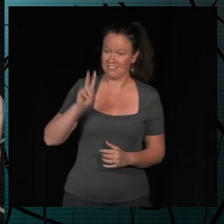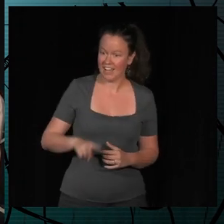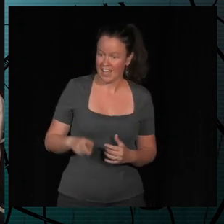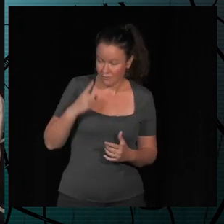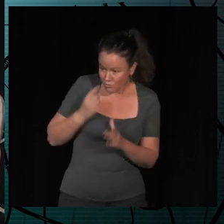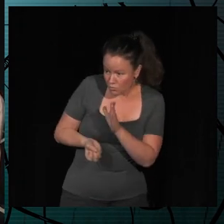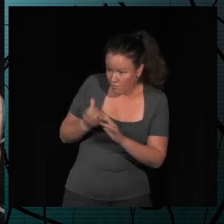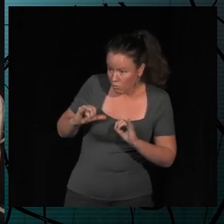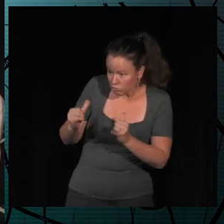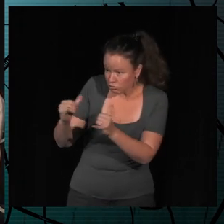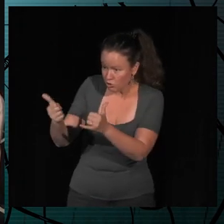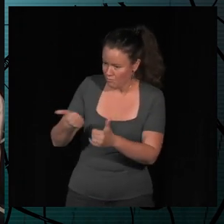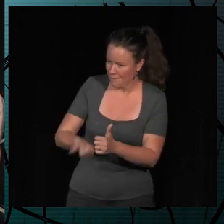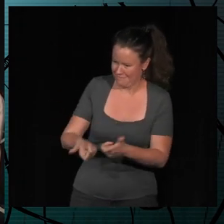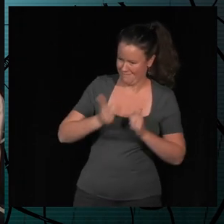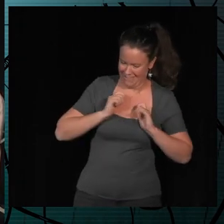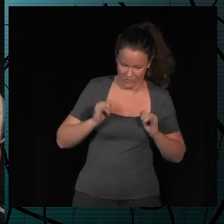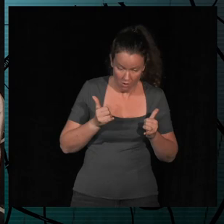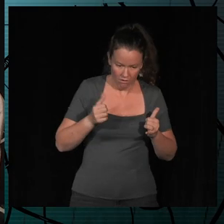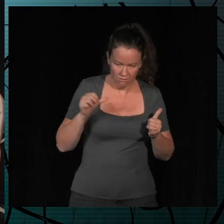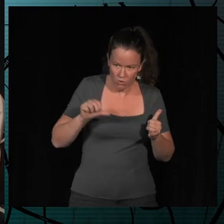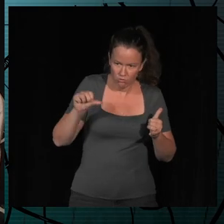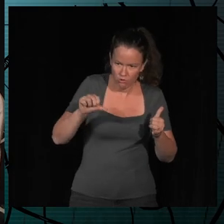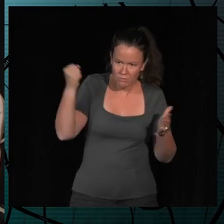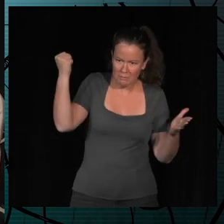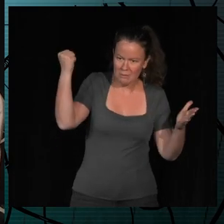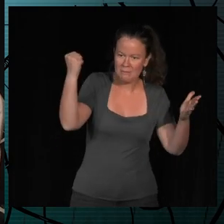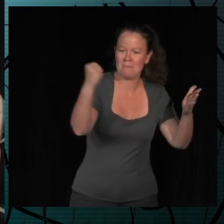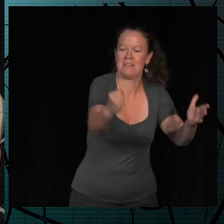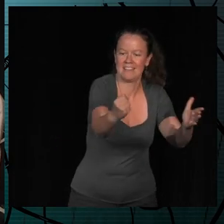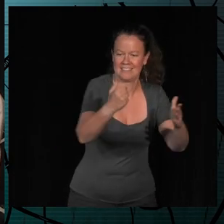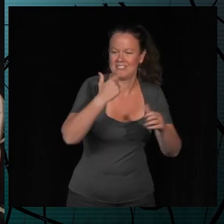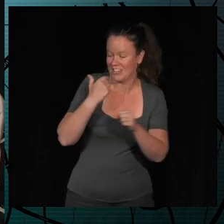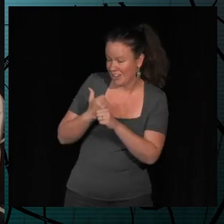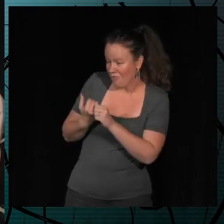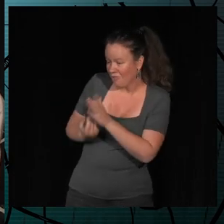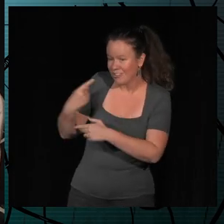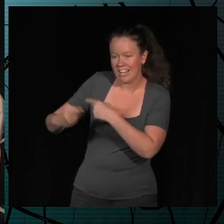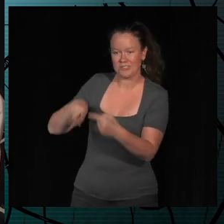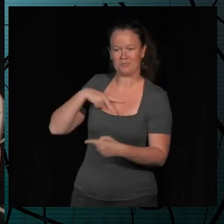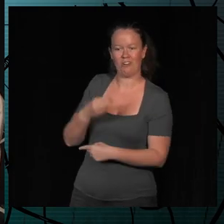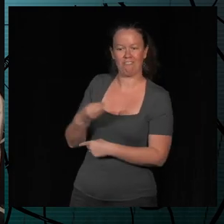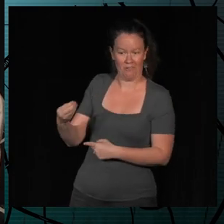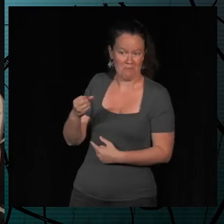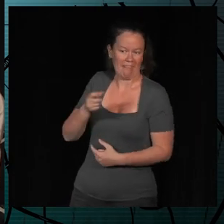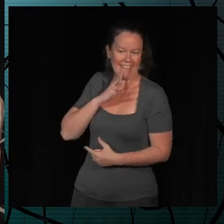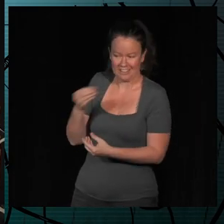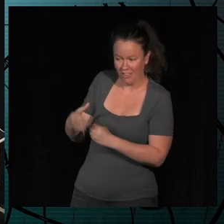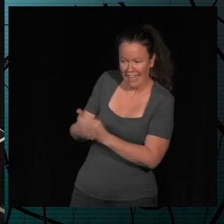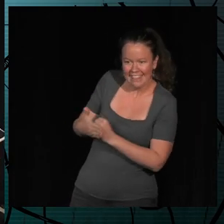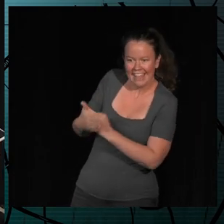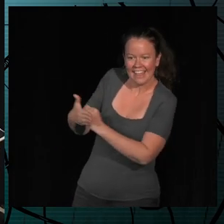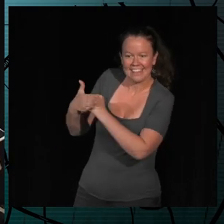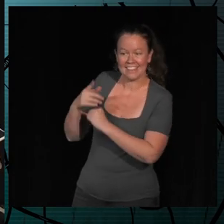mal donc heureusement à chaque fois une nouvelle génération de mes enfants m'a appris à à m'en débrouiller au mieux parce que j'avoue que cétait toujours beaucoup plus